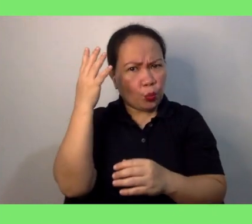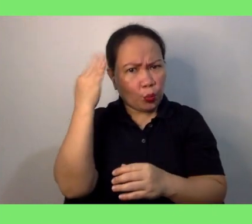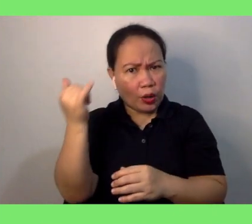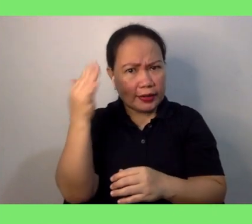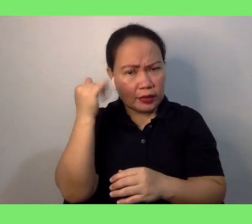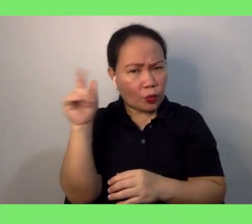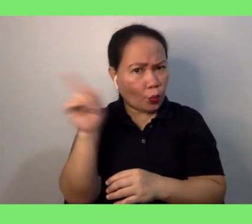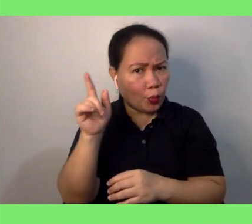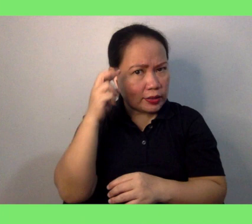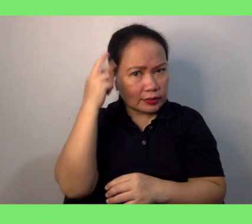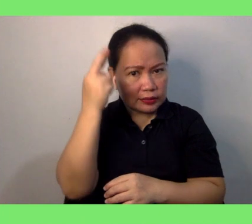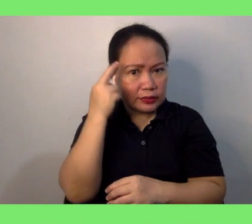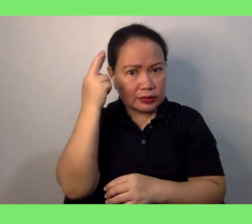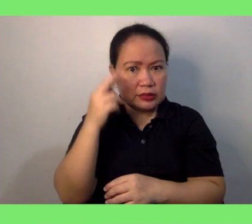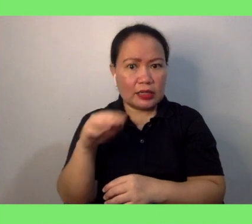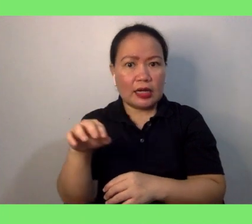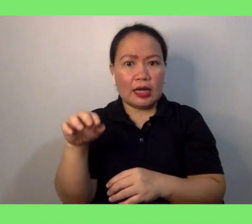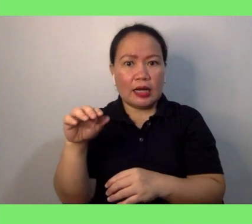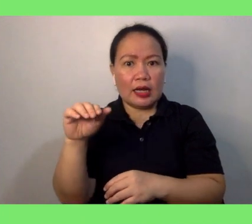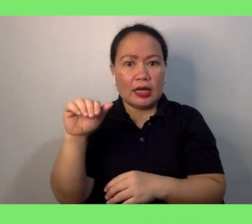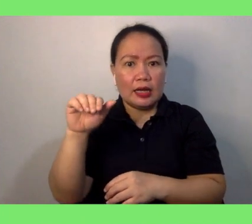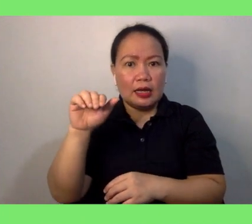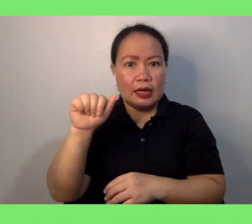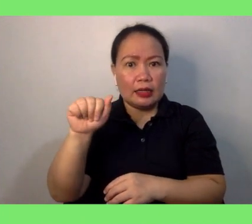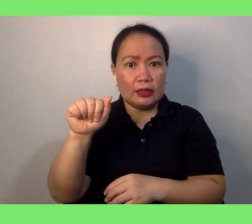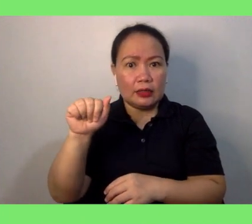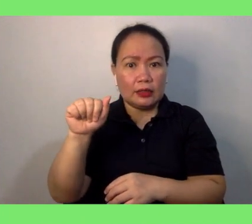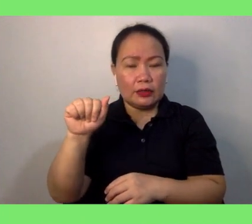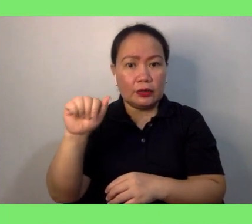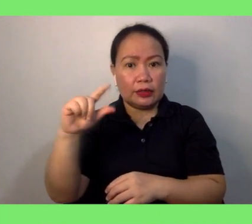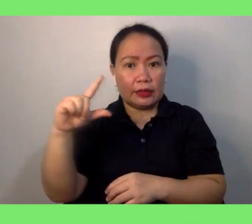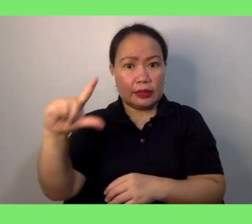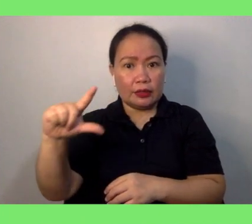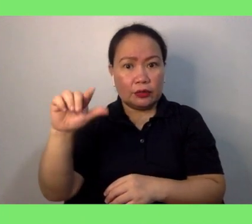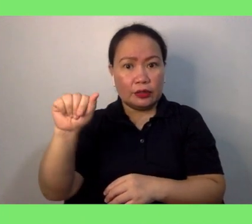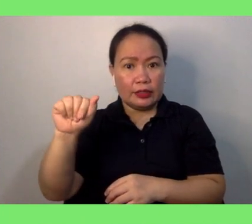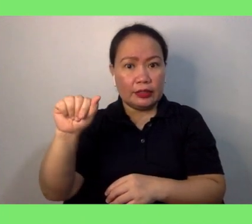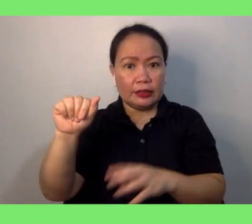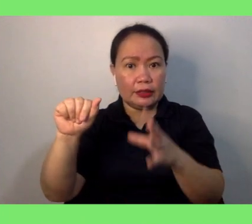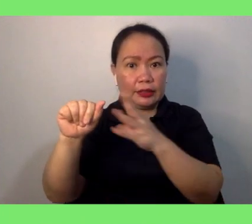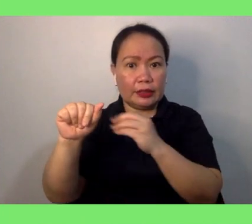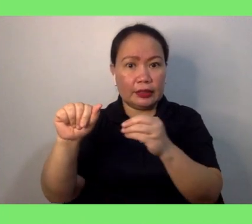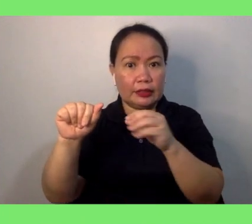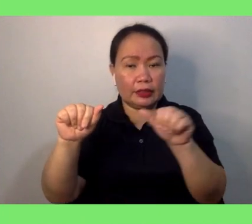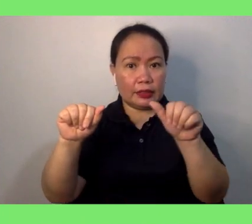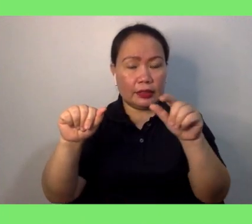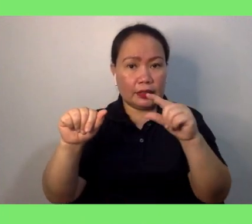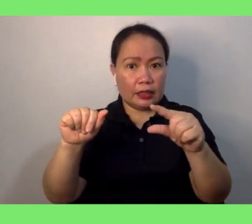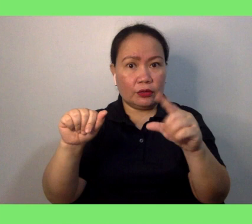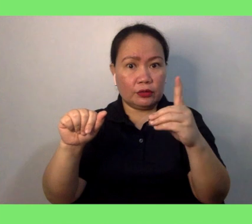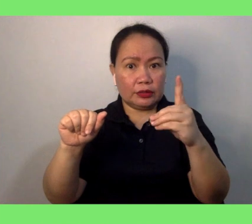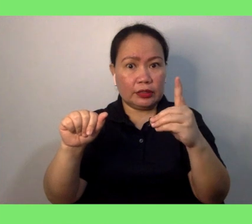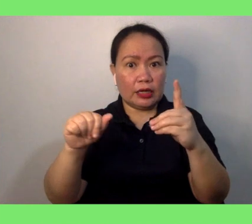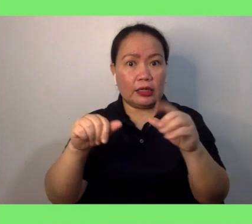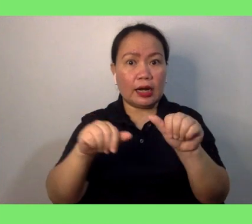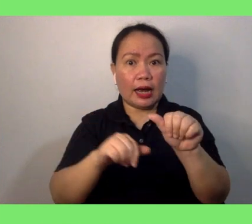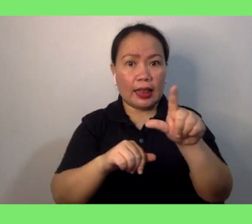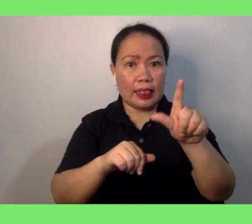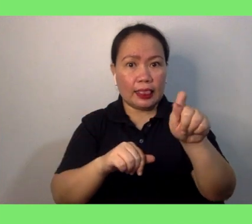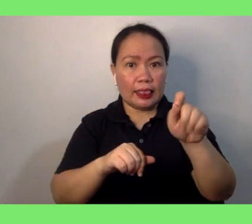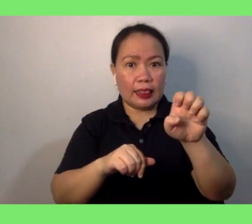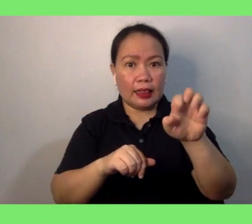dami. Okay. Si angle A at si angle D are alternate interior angles. So, alternate interior angles